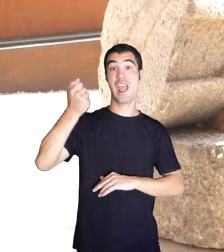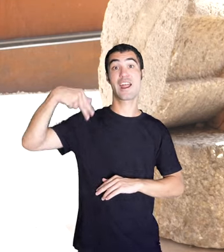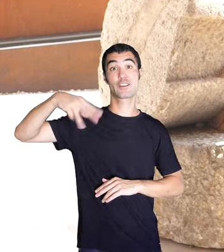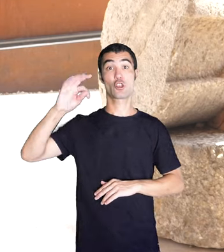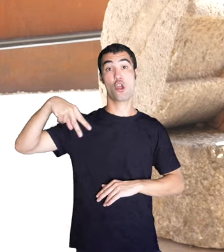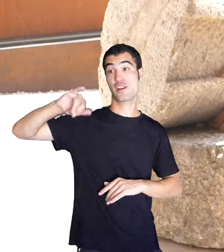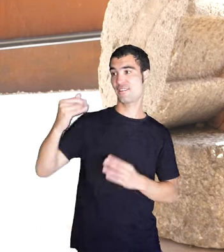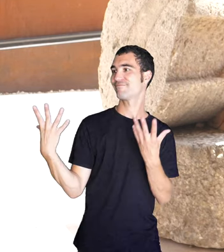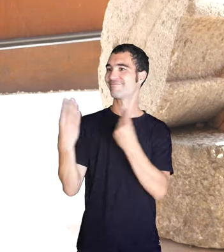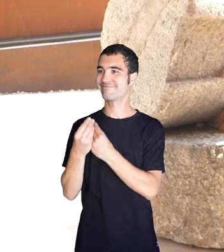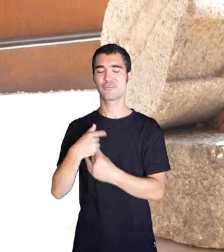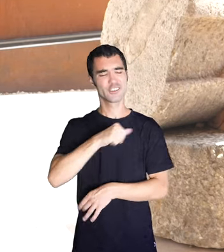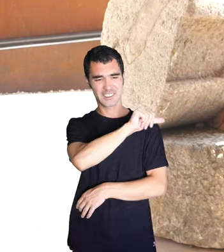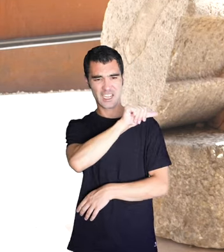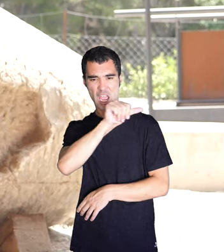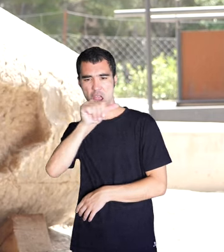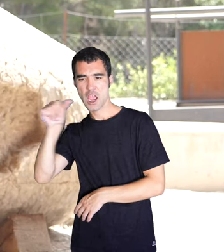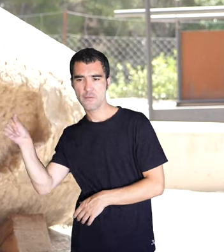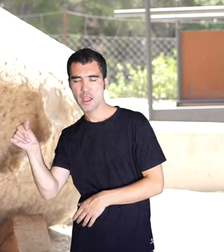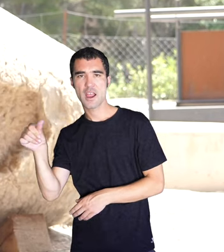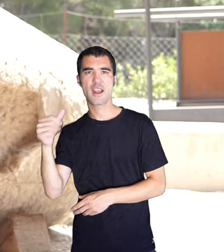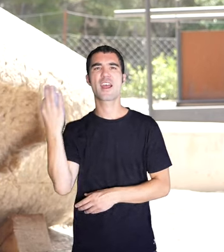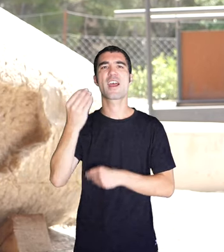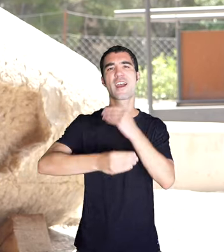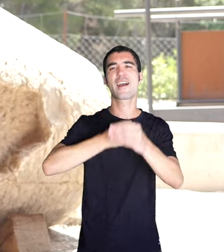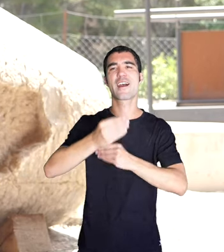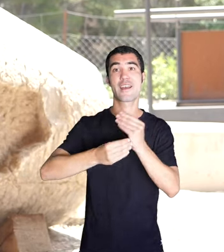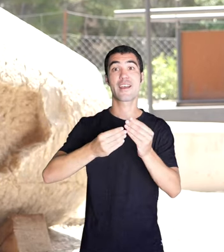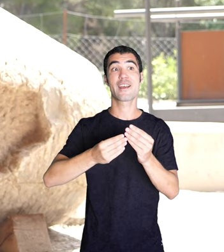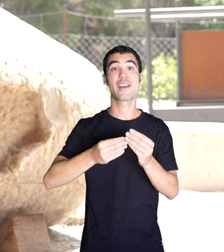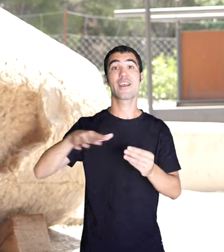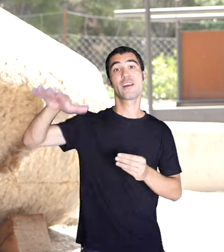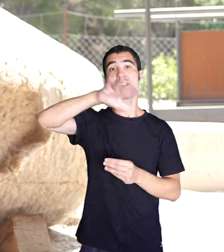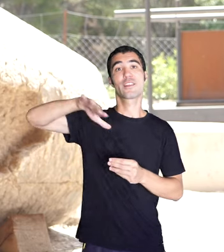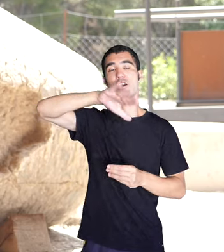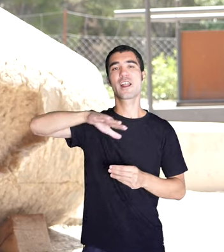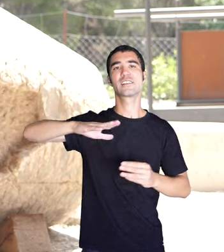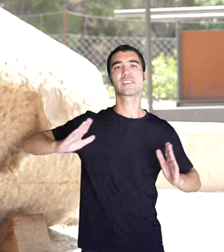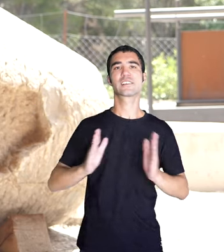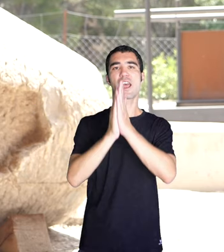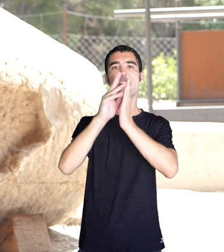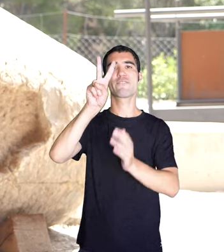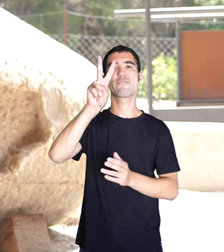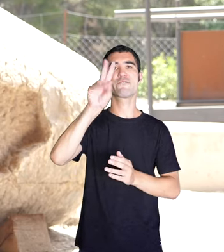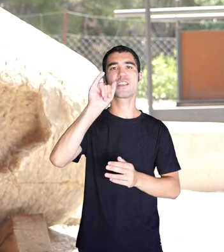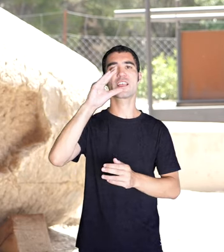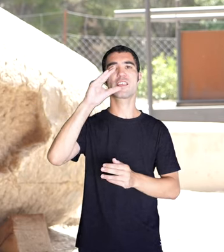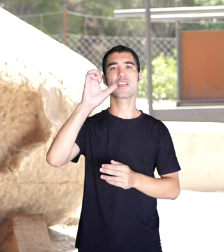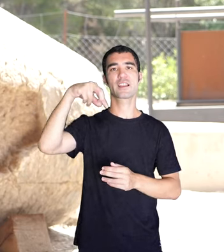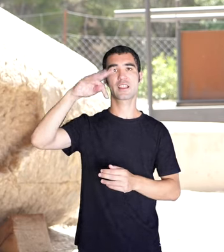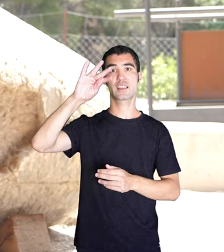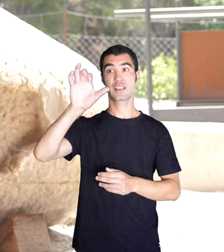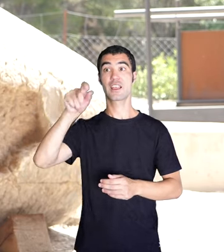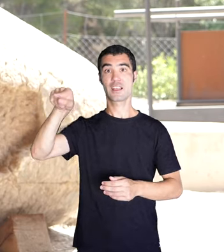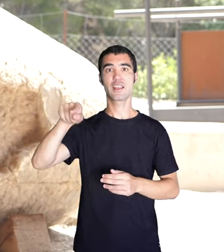mateix ens passàvem la setmana, tota la setmana a Sant Vicenç. Duem el peix,